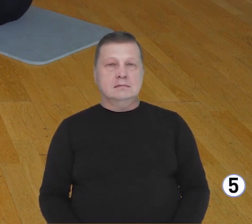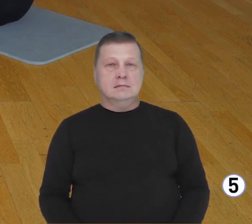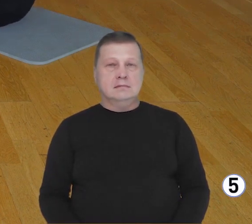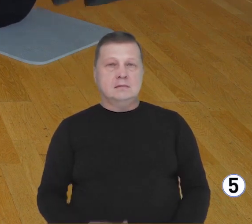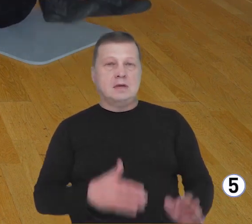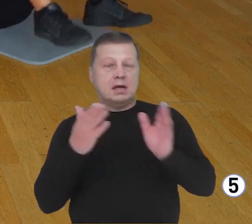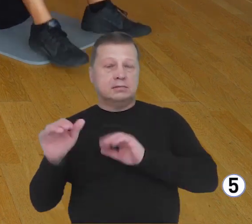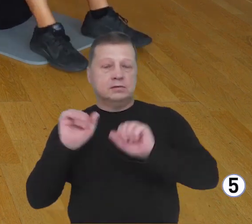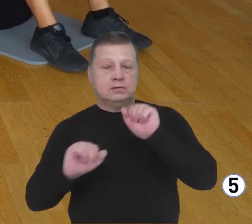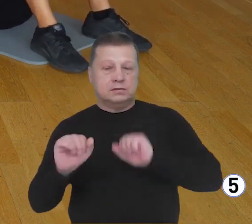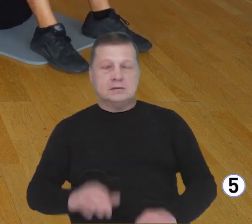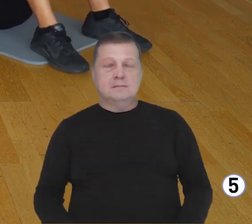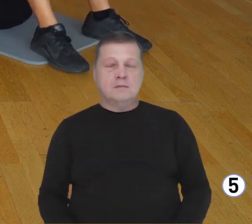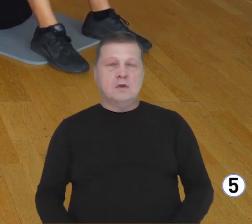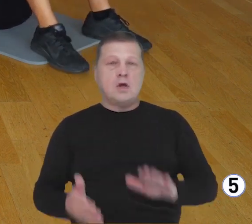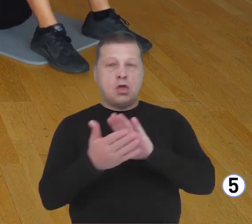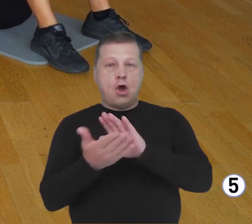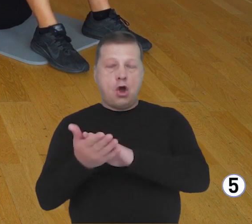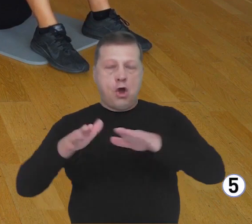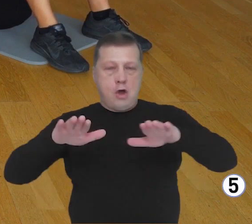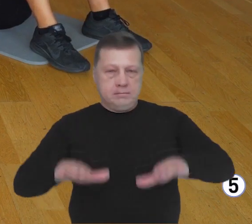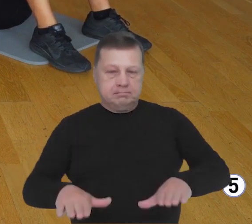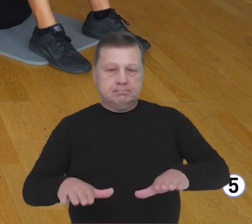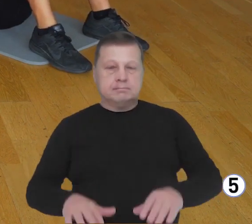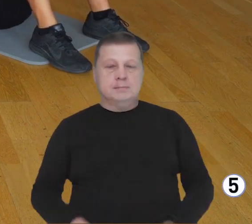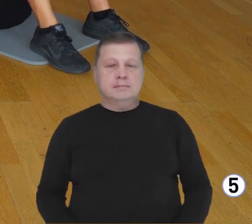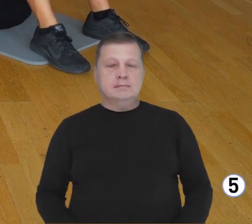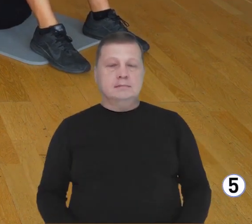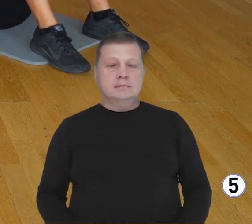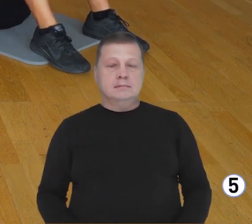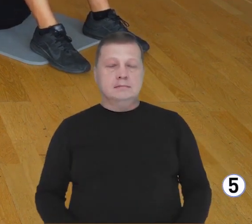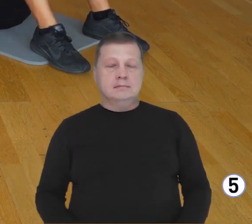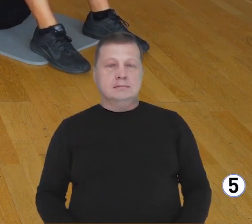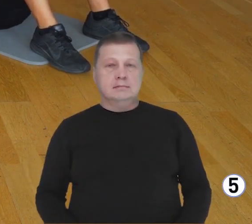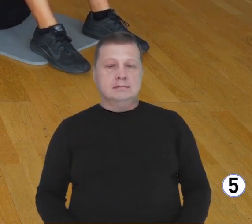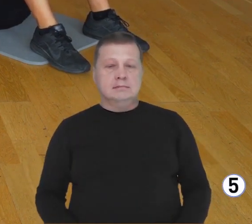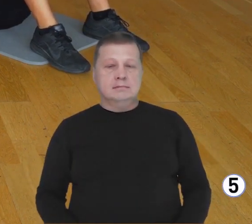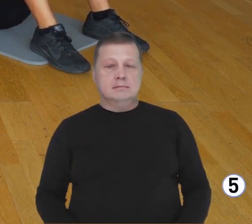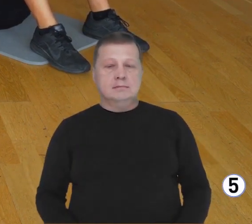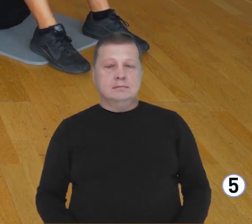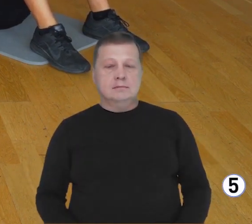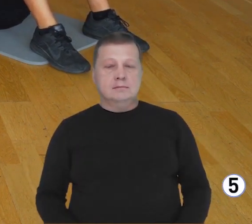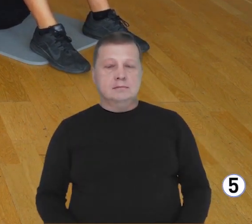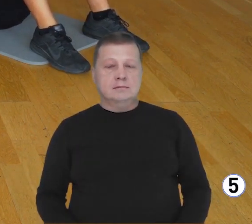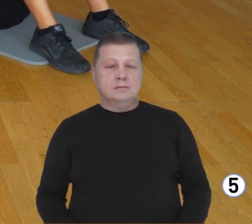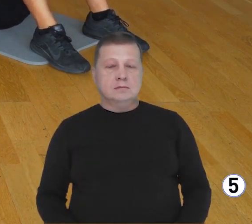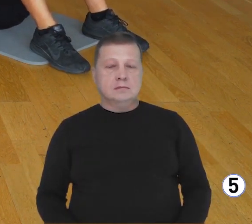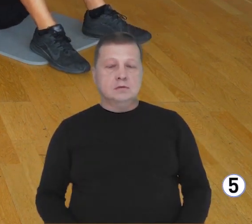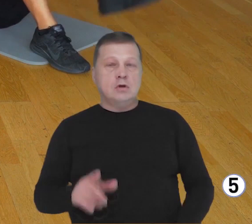Następne ćwiczenie. Stopy na podłodze, na macie i unosimy